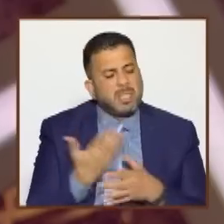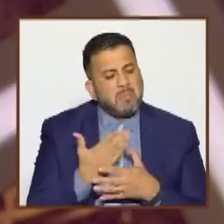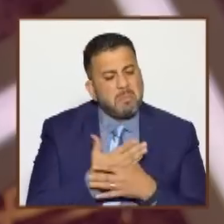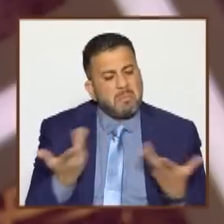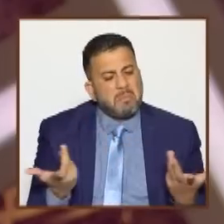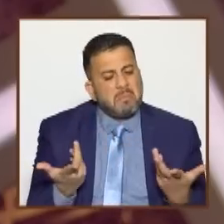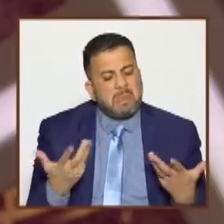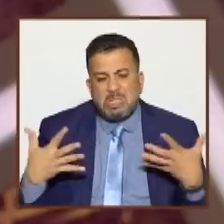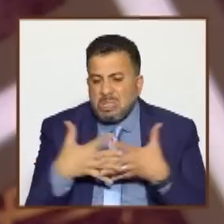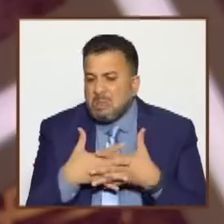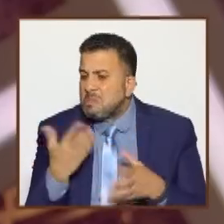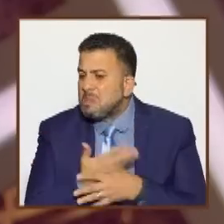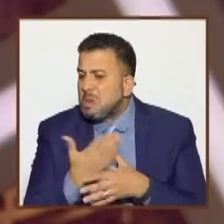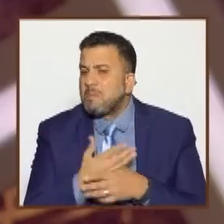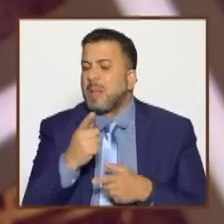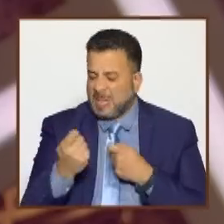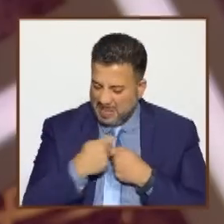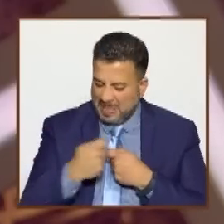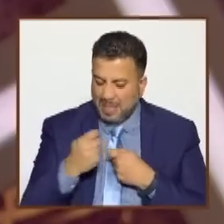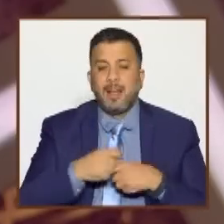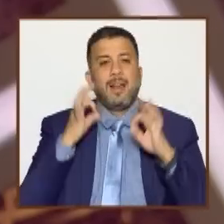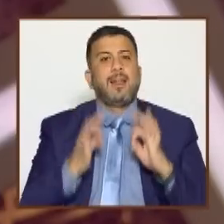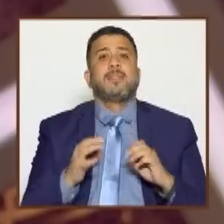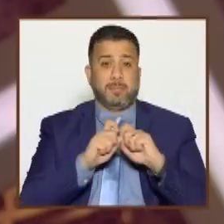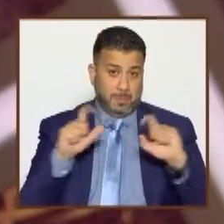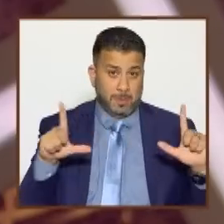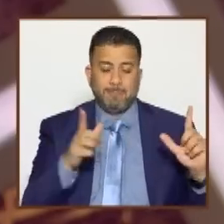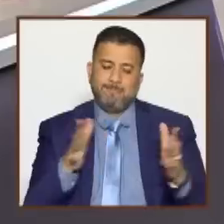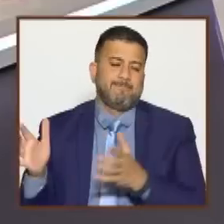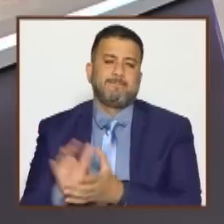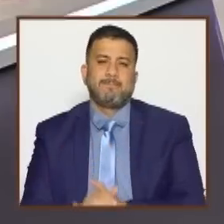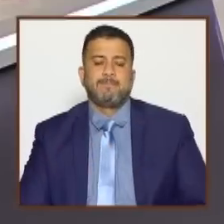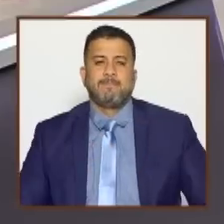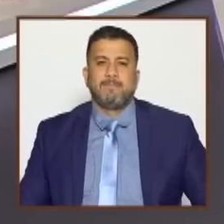السبب ويعالج هذا السبب. بارك الله فيك.